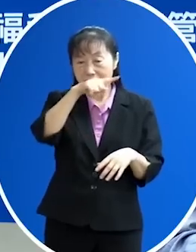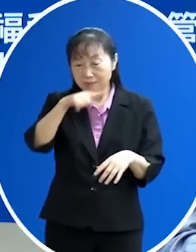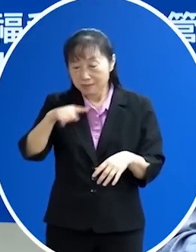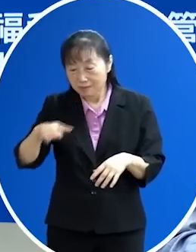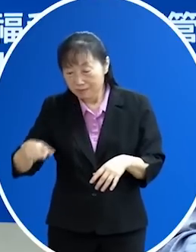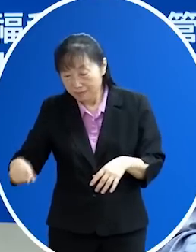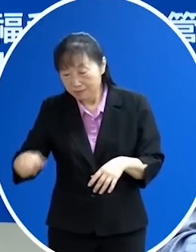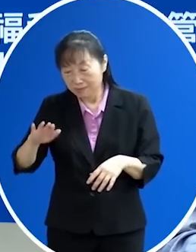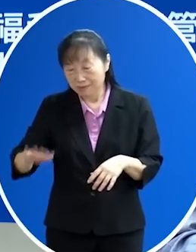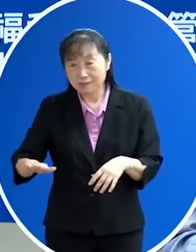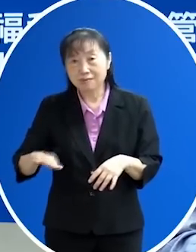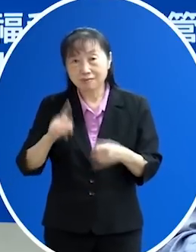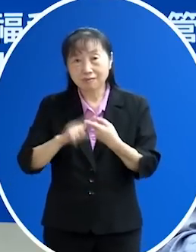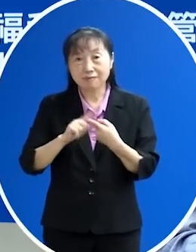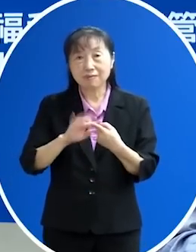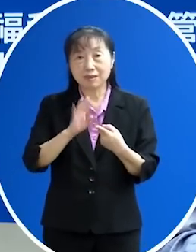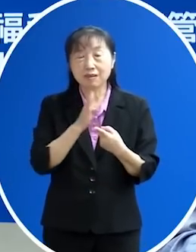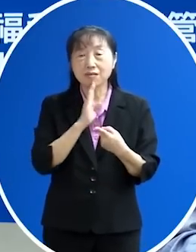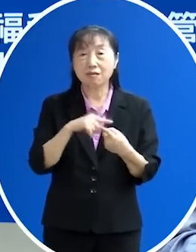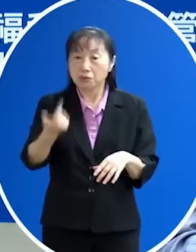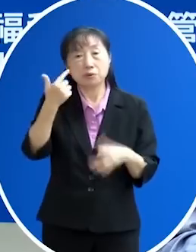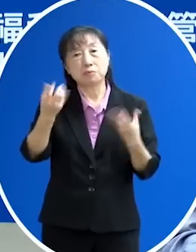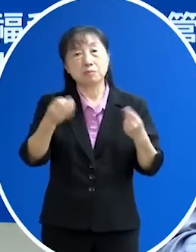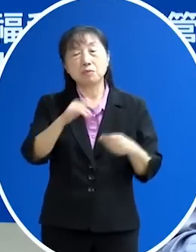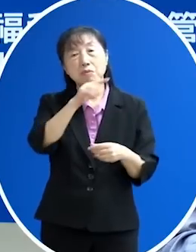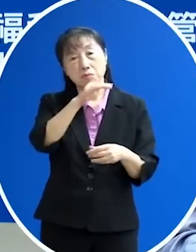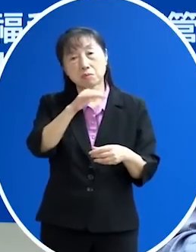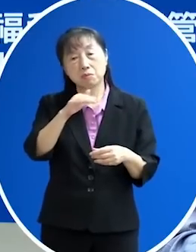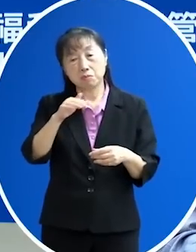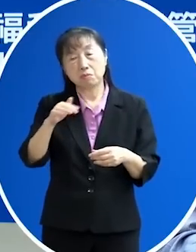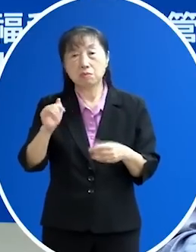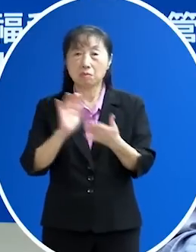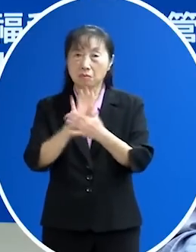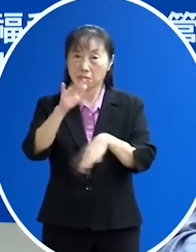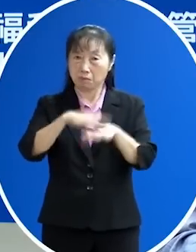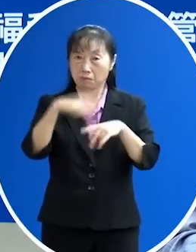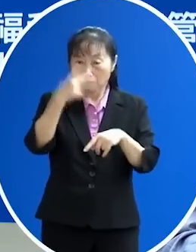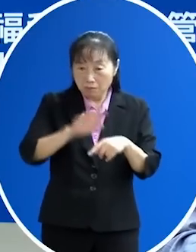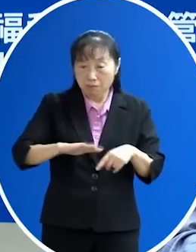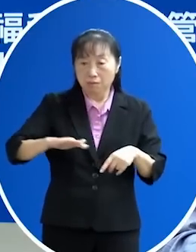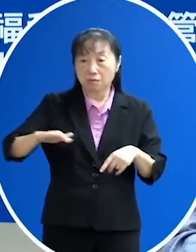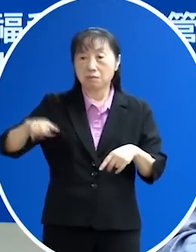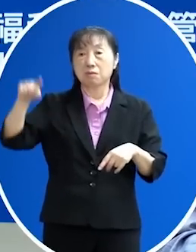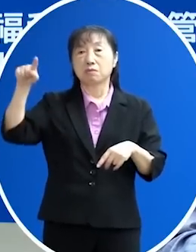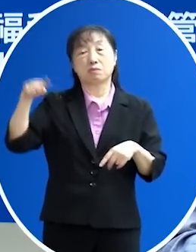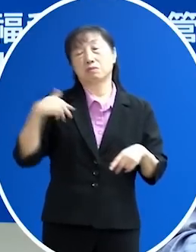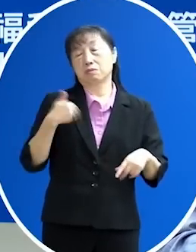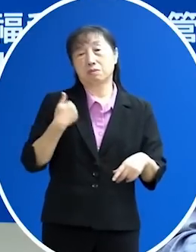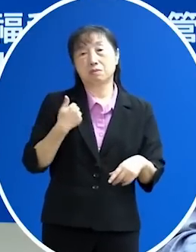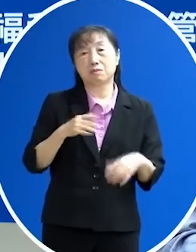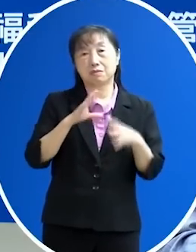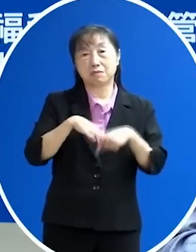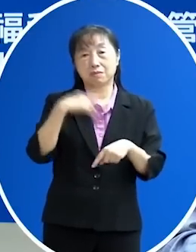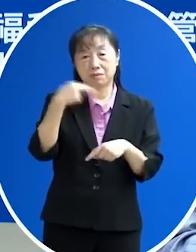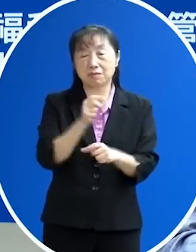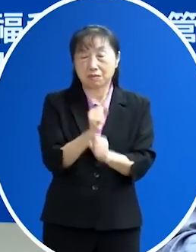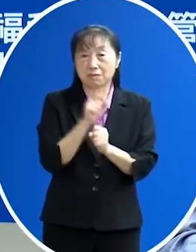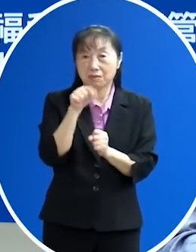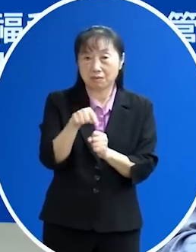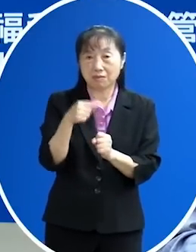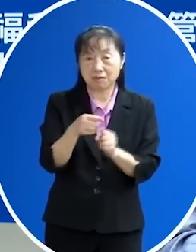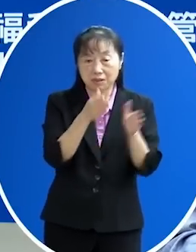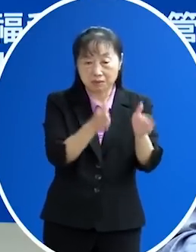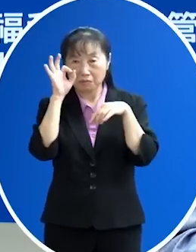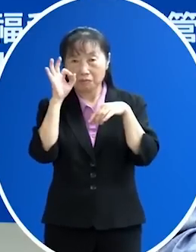是看起来这个下降的幅度已经趋缓，未来也不排除还会有波动，所以这些都要看疫情。那我们会再逐步